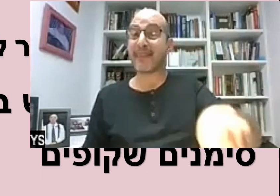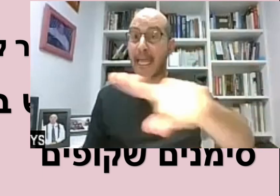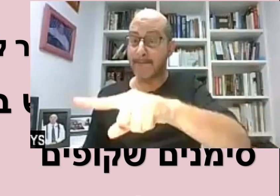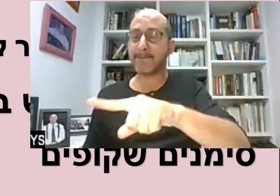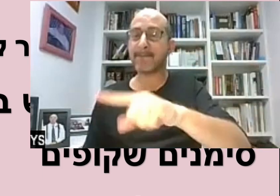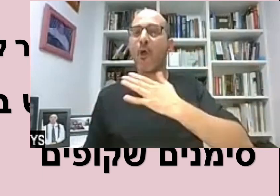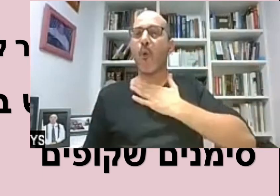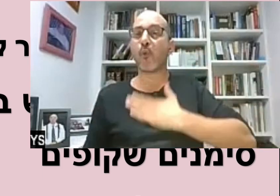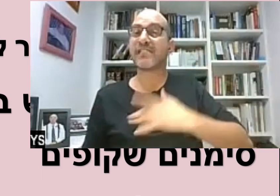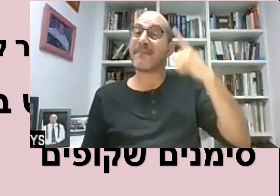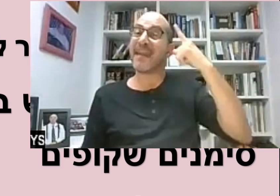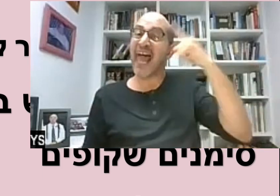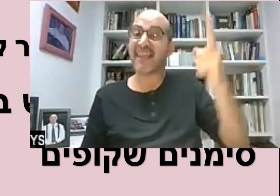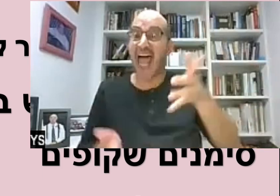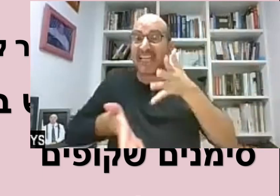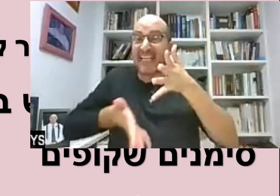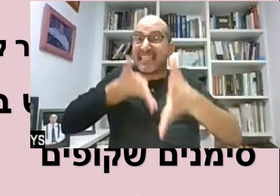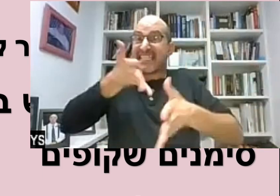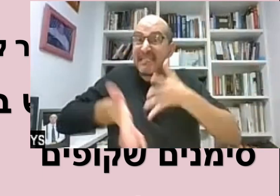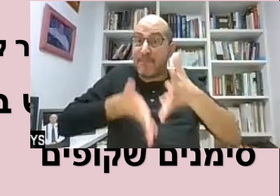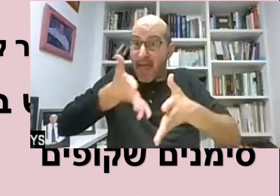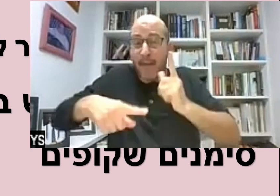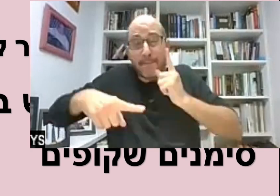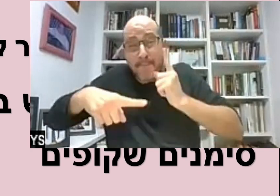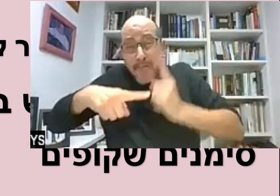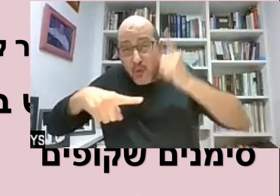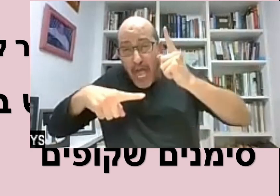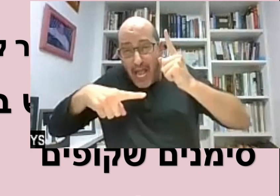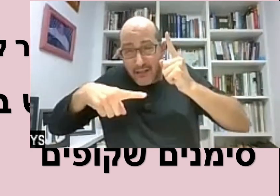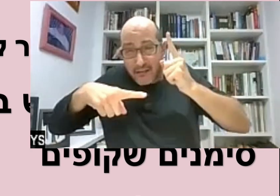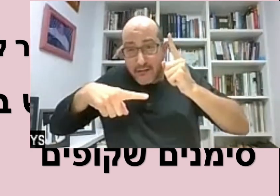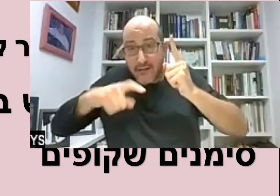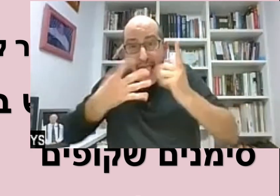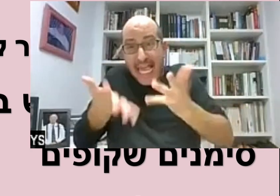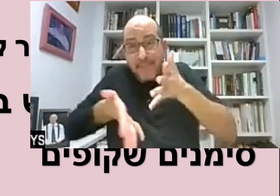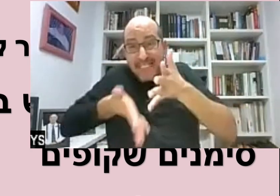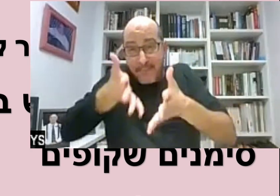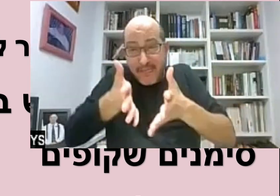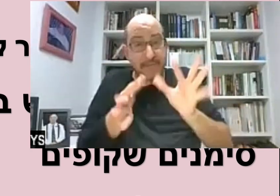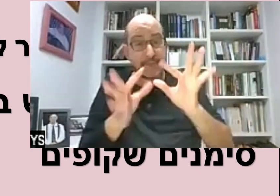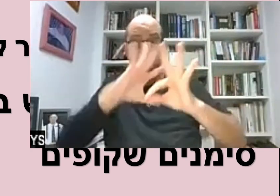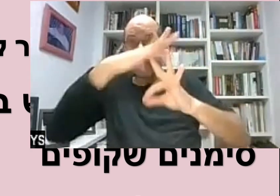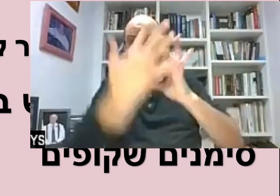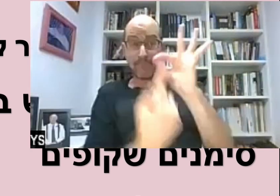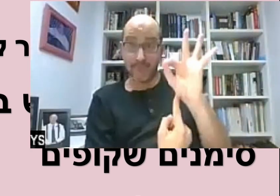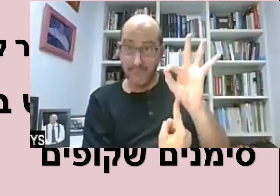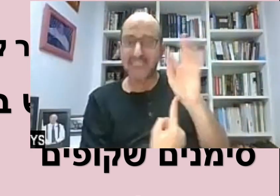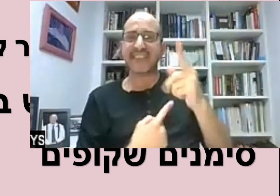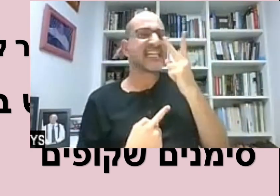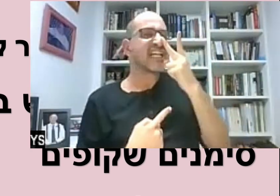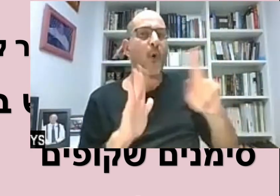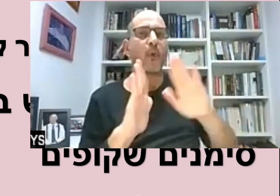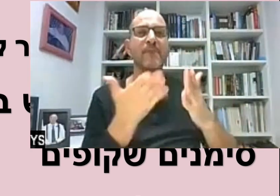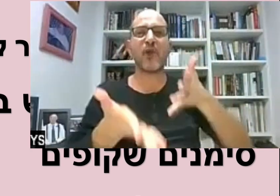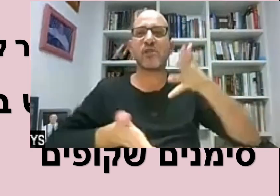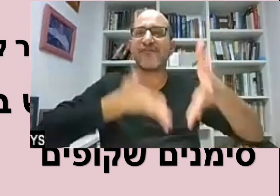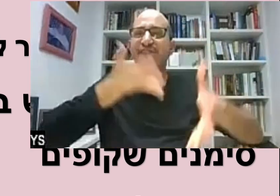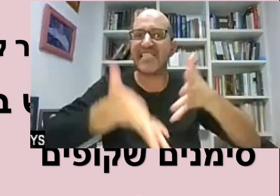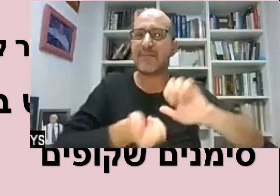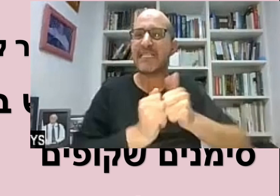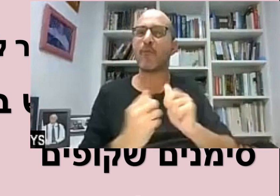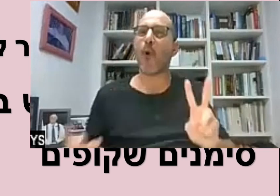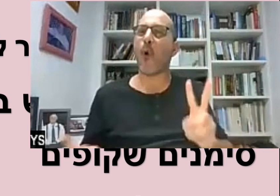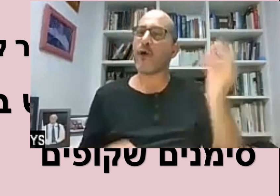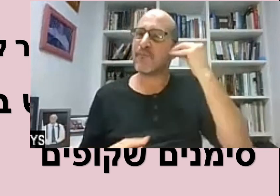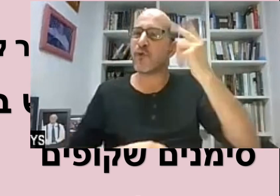זאת אומרת, אם אתם רוצים לדעת את הסימן המדויק, איך מסמנים, ואת התבנית קפה,